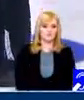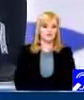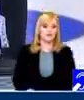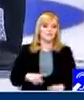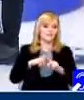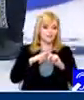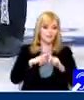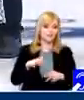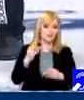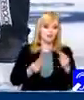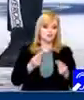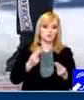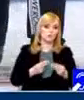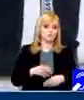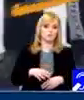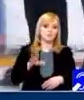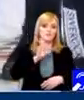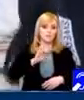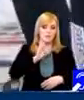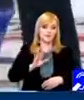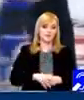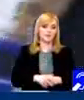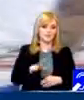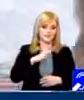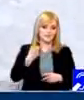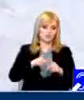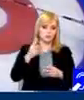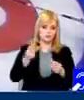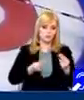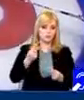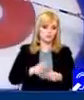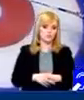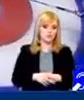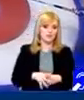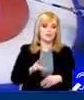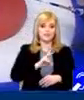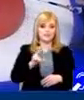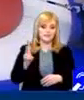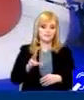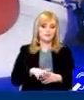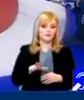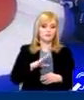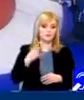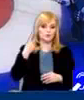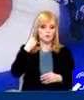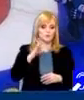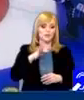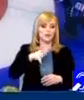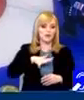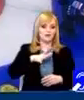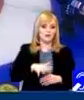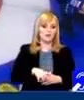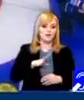Finala de vis a campionatului mondial de curling feminin a fost echilibrată în prima parte și nimeni nu a punctat după primele trei enduri. Canada